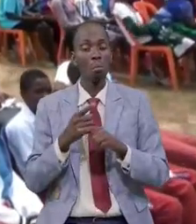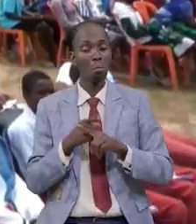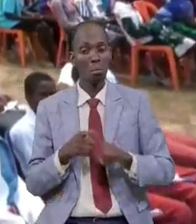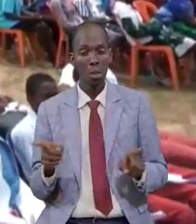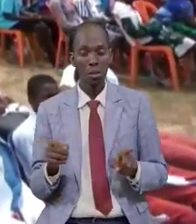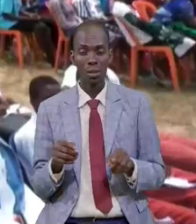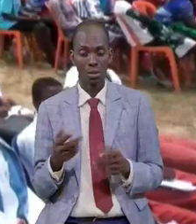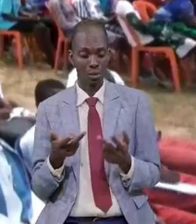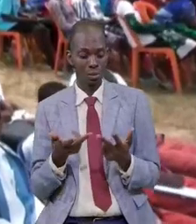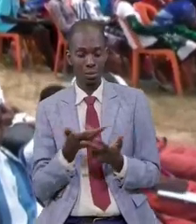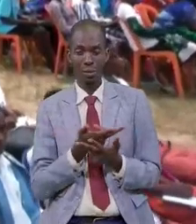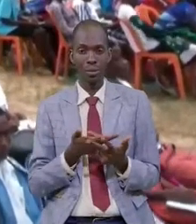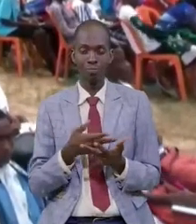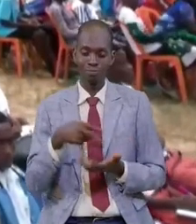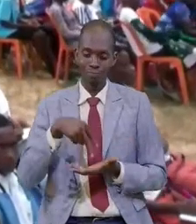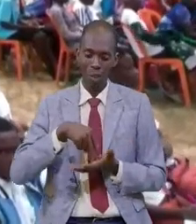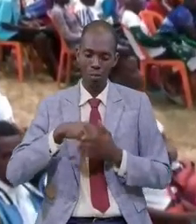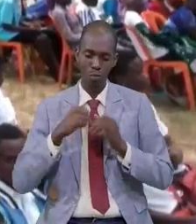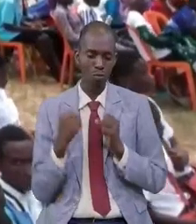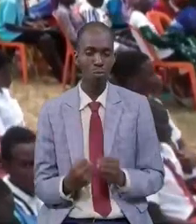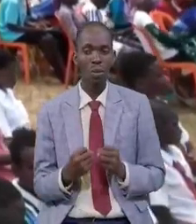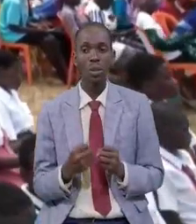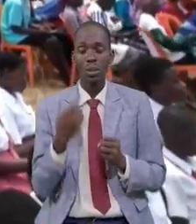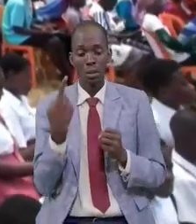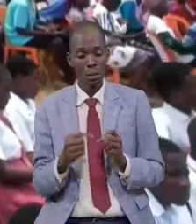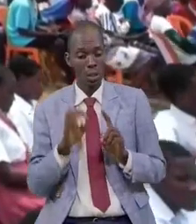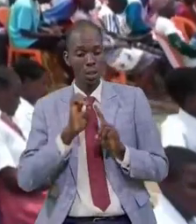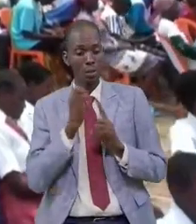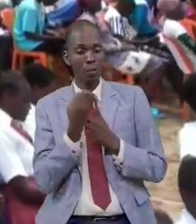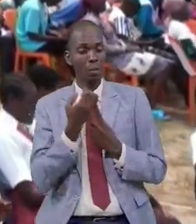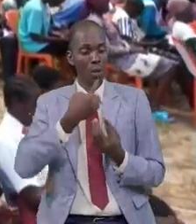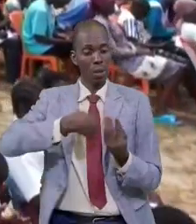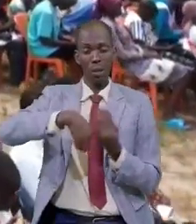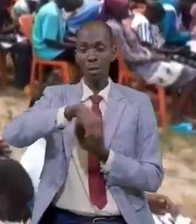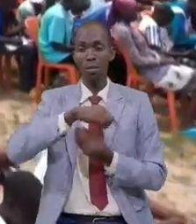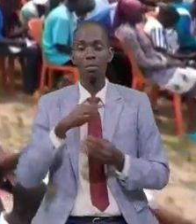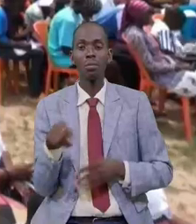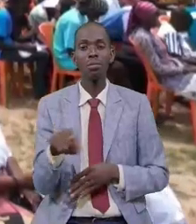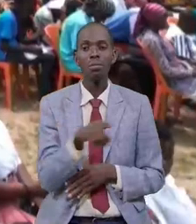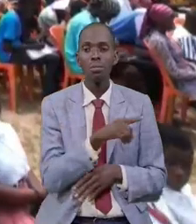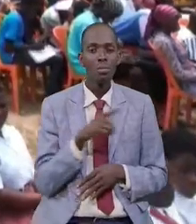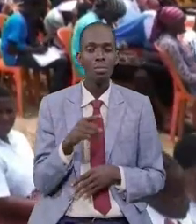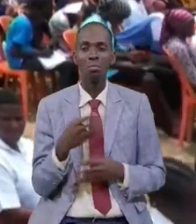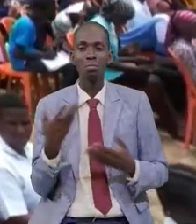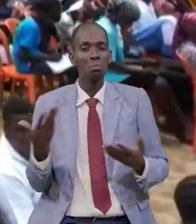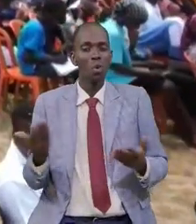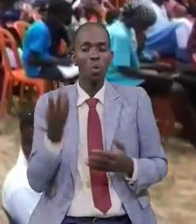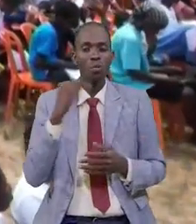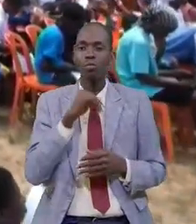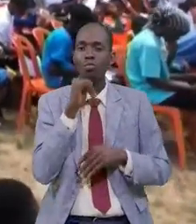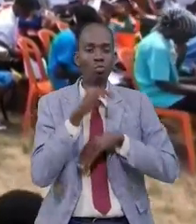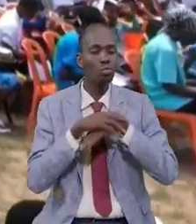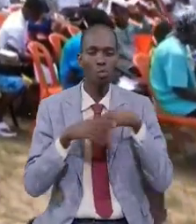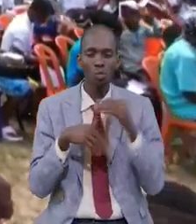mais ils ont tenu l'environnement autour d'eux tu n'était